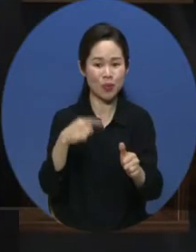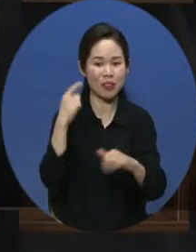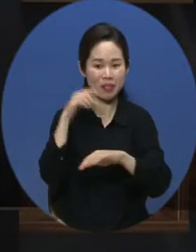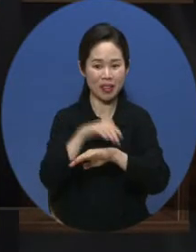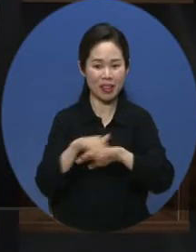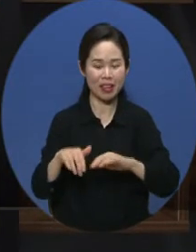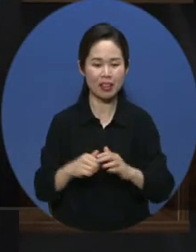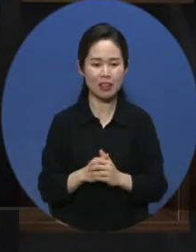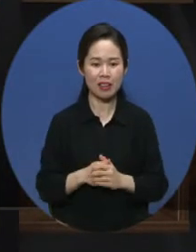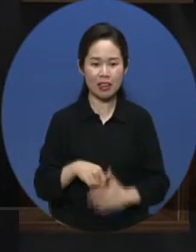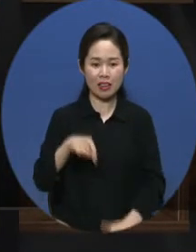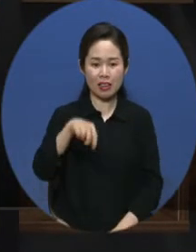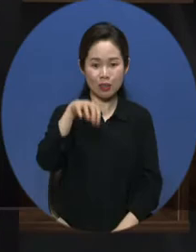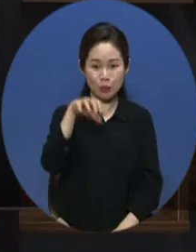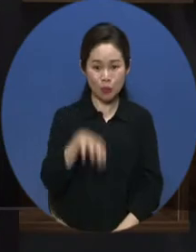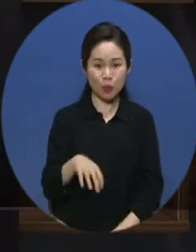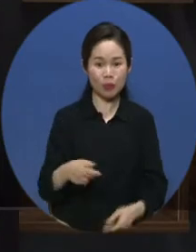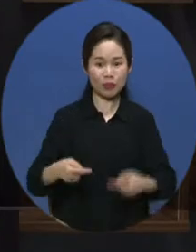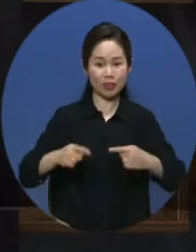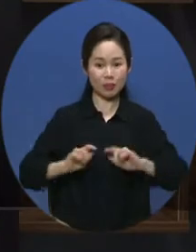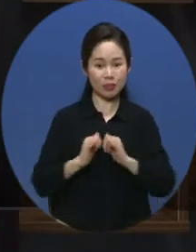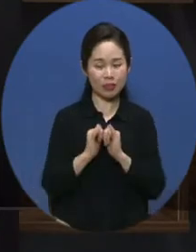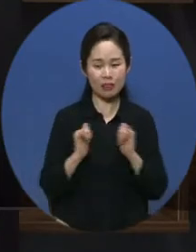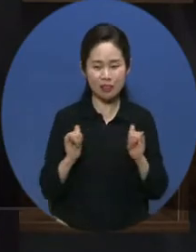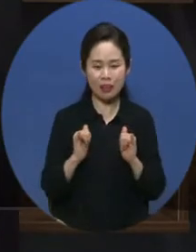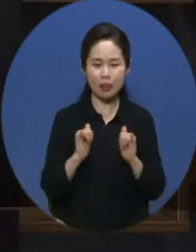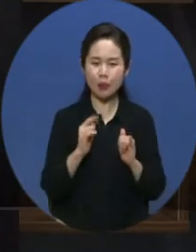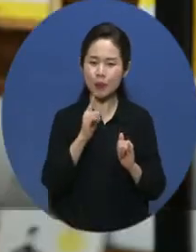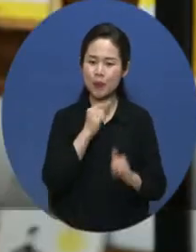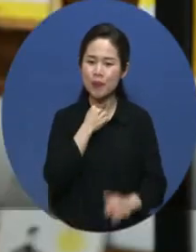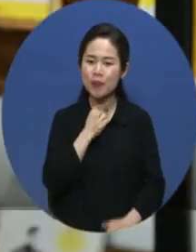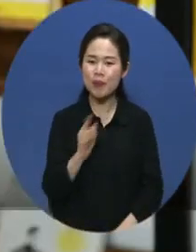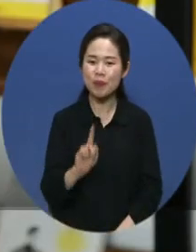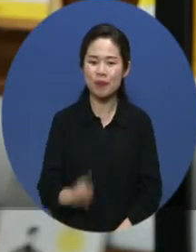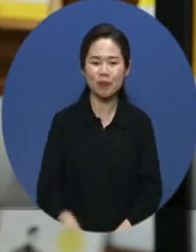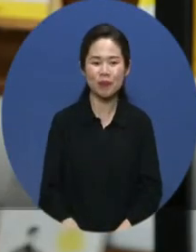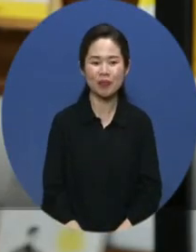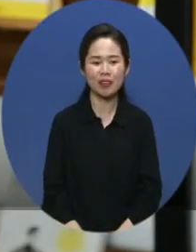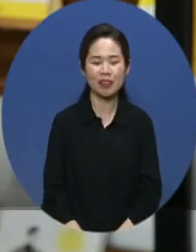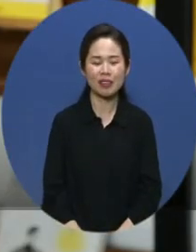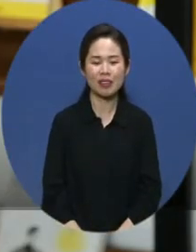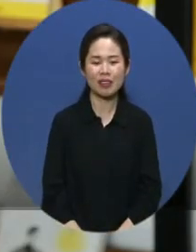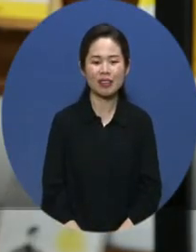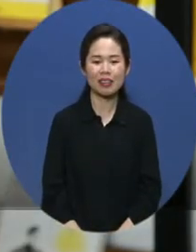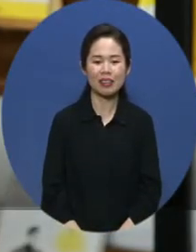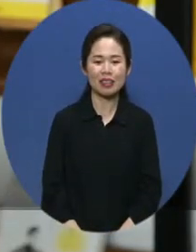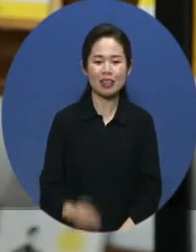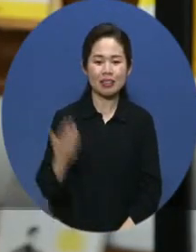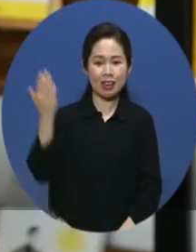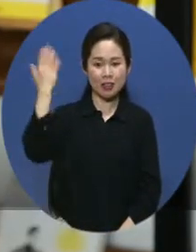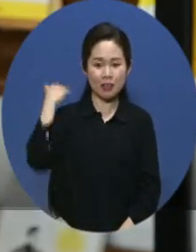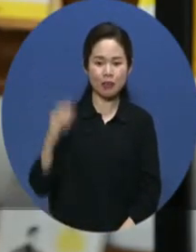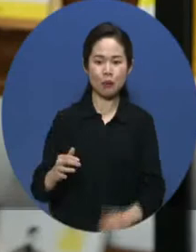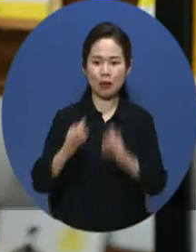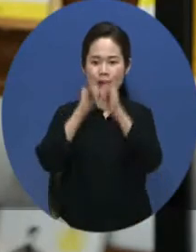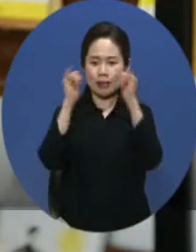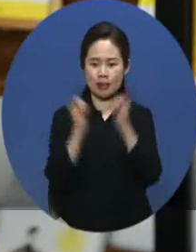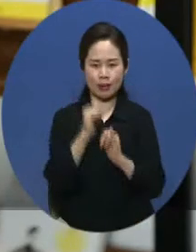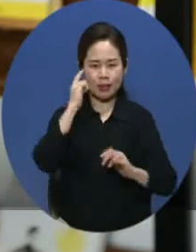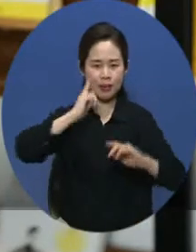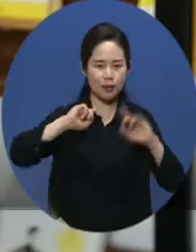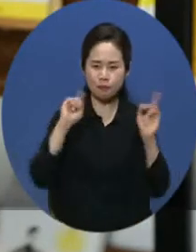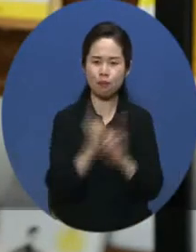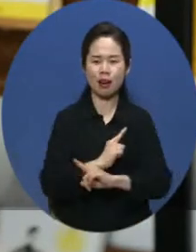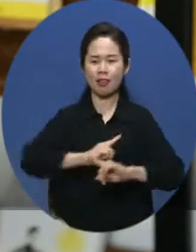피치마켓을 이용하시는 분들에게 하고 싶은 네. 말이 있다면 어떤 게 있을까요? 뭐 크게 예전에는 사회의 인식을 바꿔야